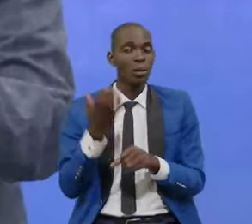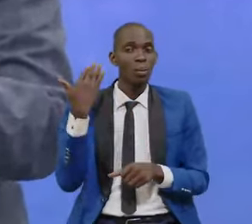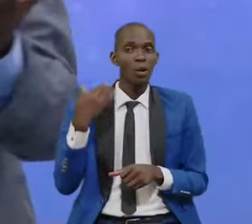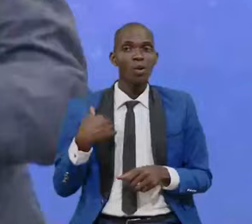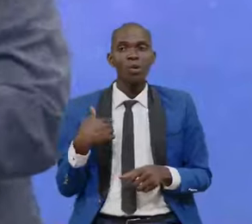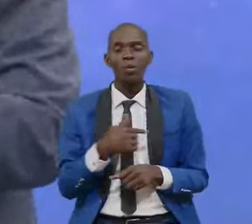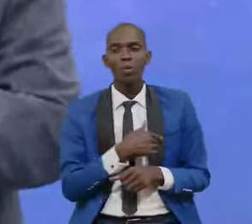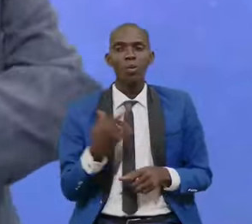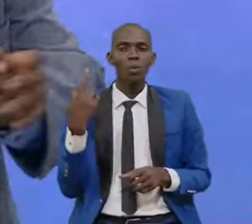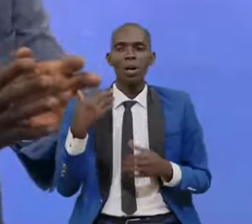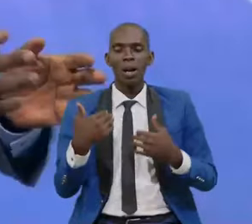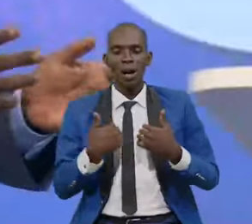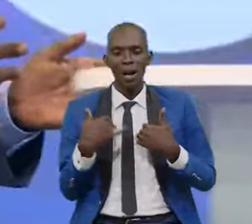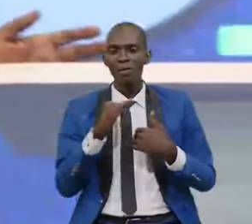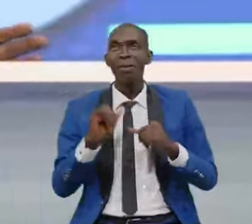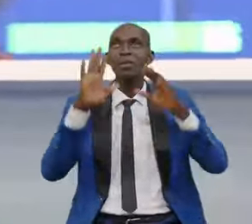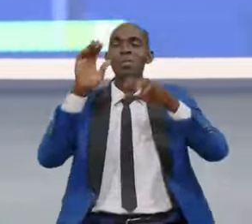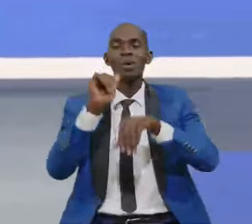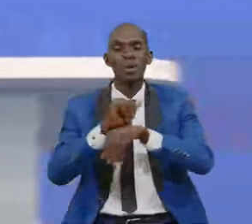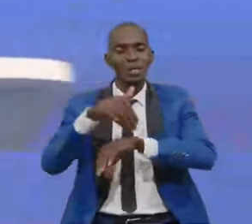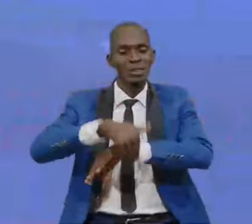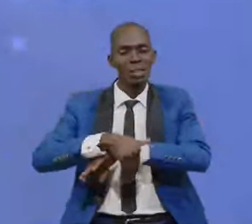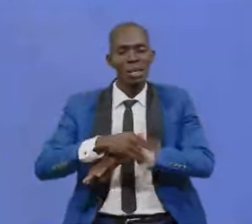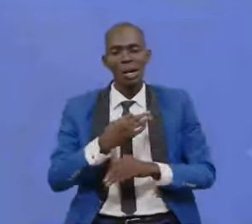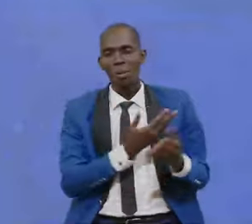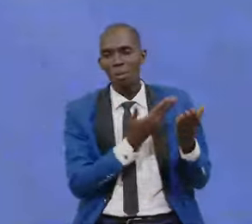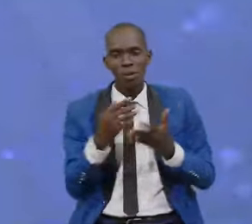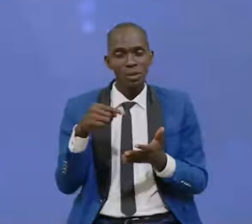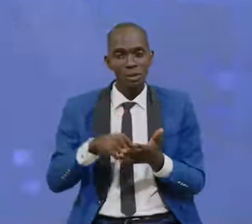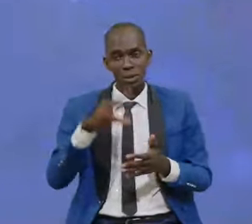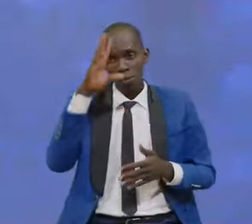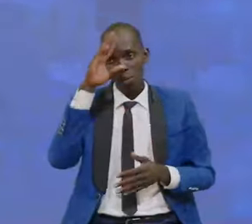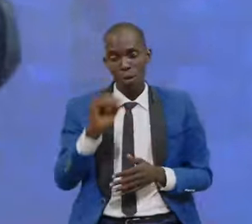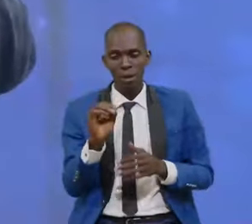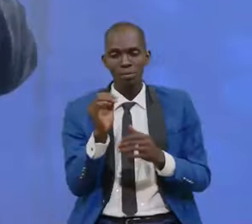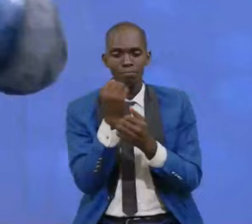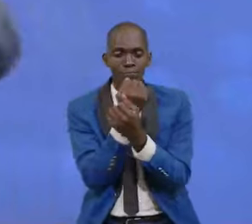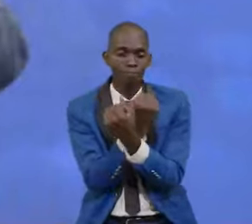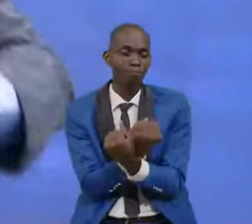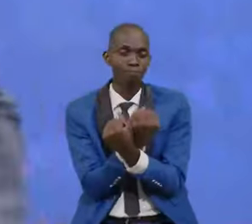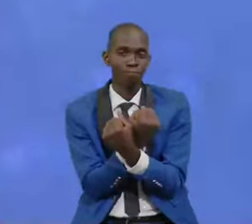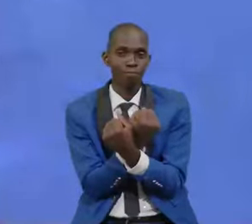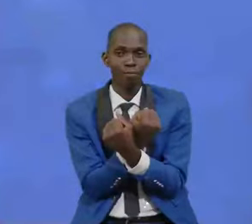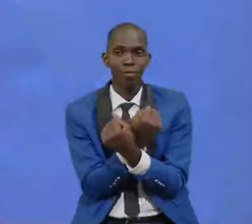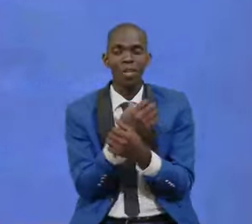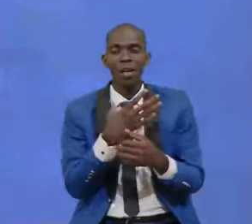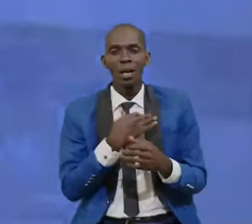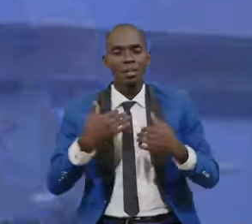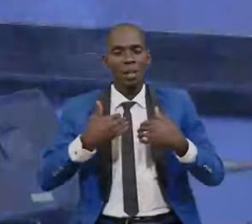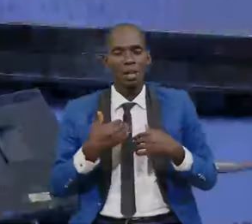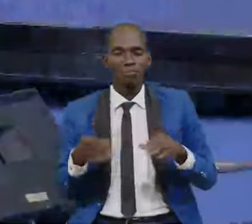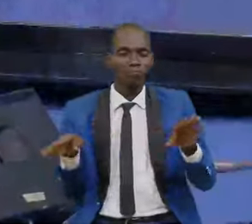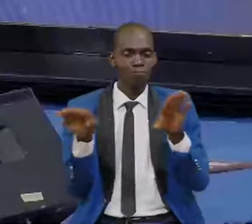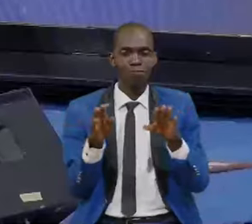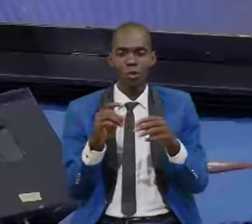On avait une nuit de miracle. Et ils ont amené cet homme. Ils ont enchaîné les mains. Et ils ont mis un cadenas.